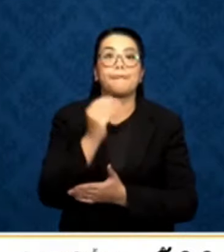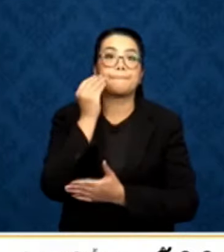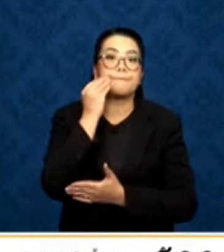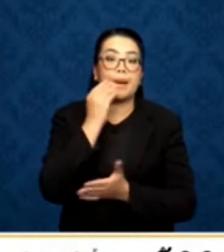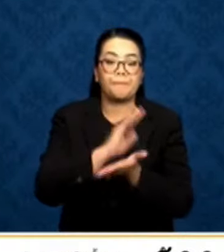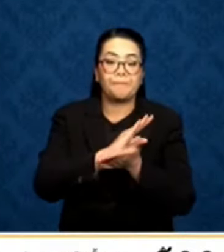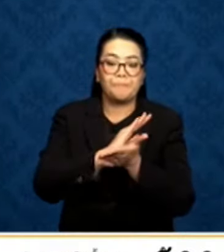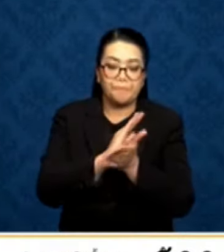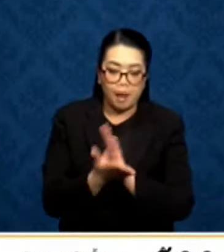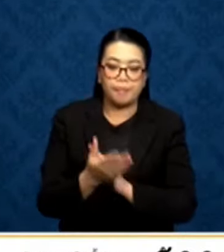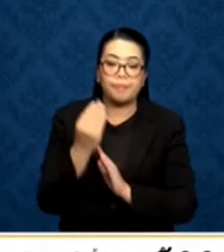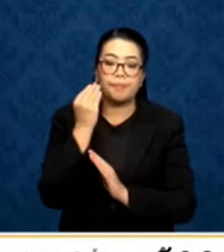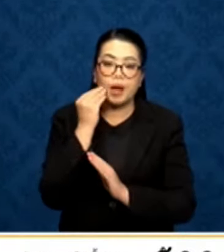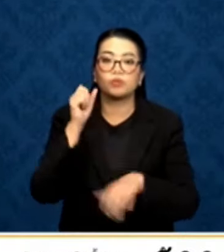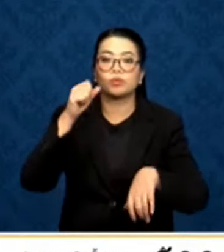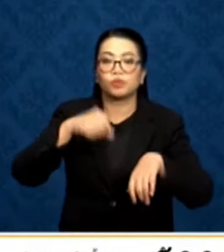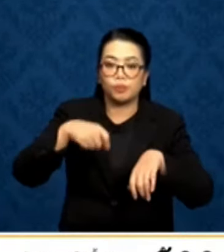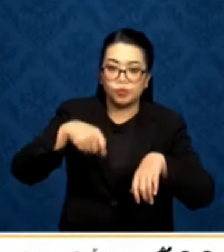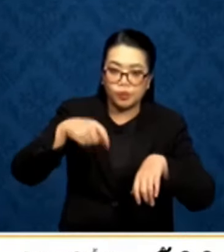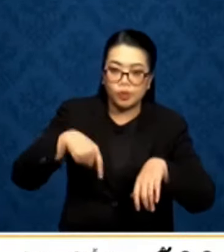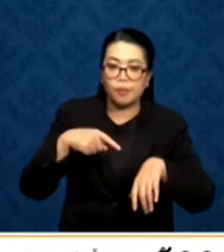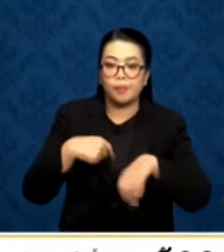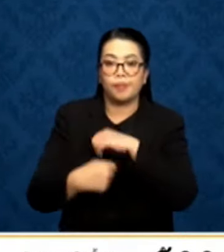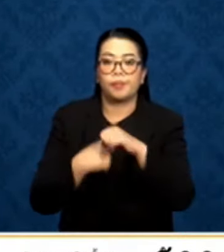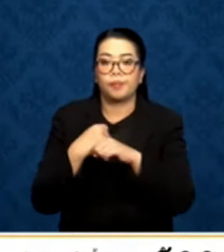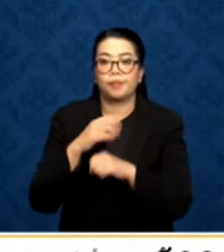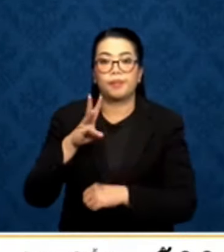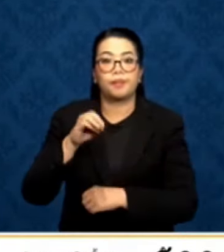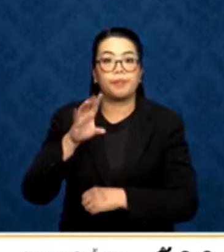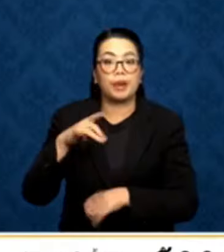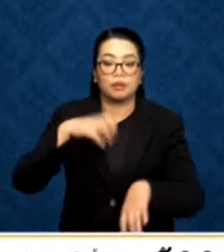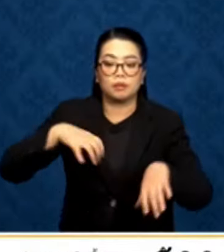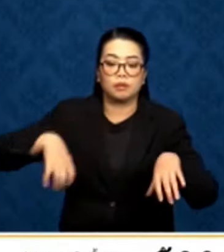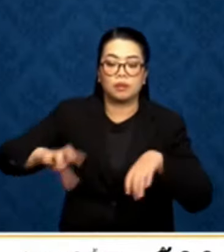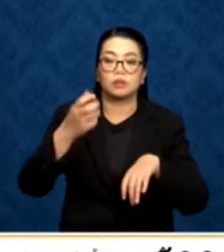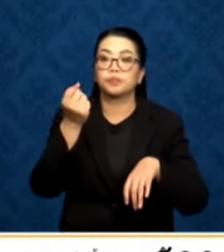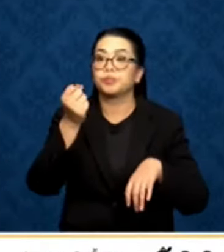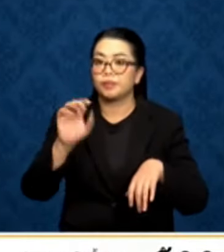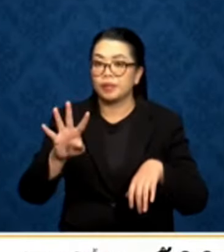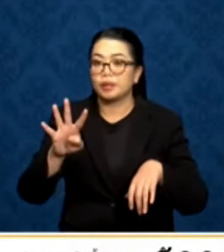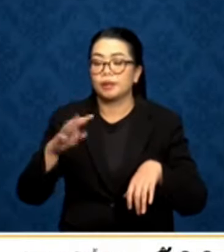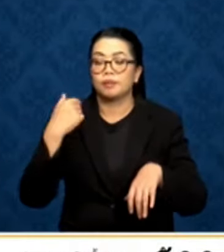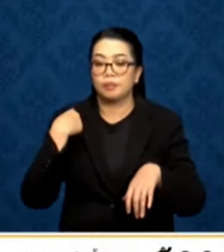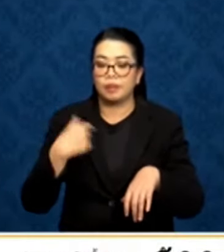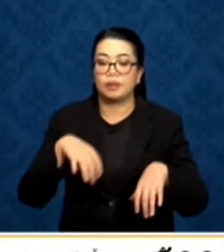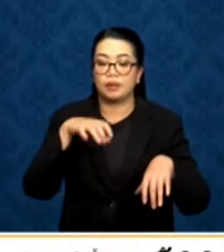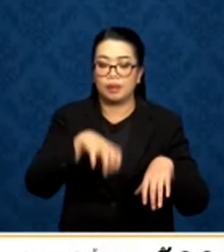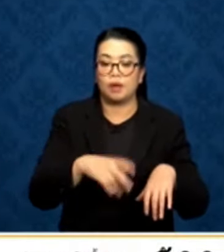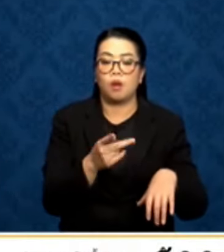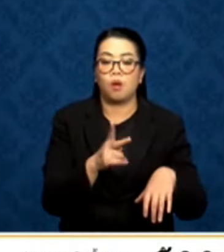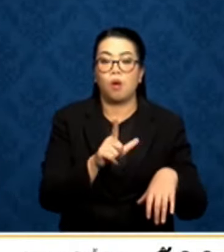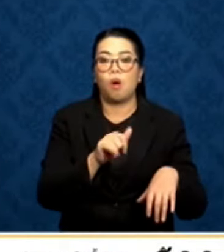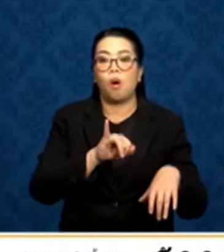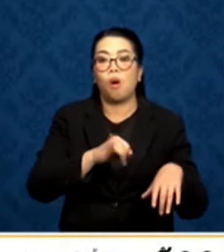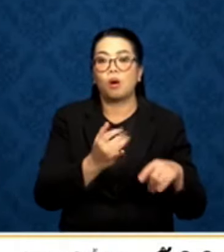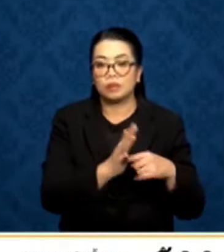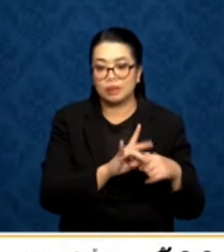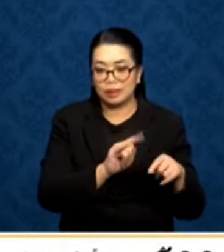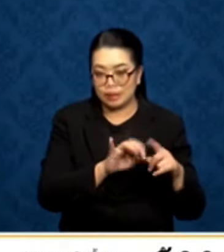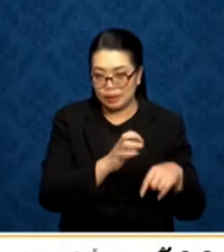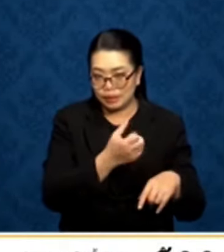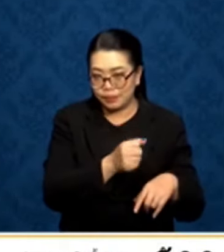ล้อมของการเคหะนะครับเอ่อในปี68นะครับ 14แห่งนะครับเอ่อมีของเคหะคลองจั่นนะครับอยู่ประมาณ 13